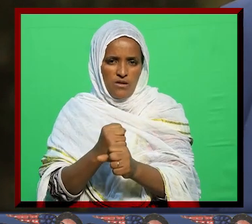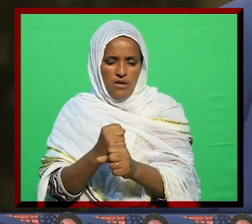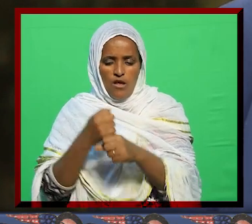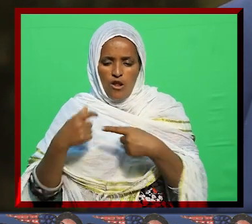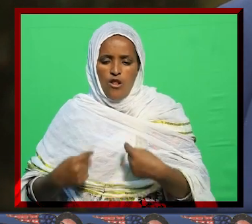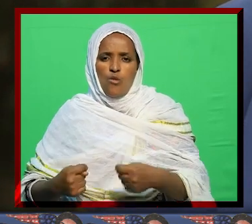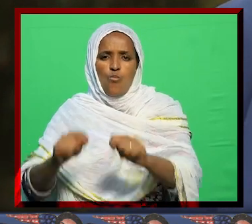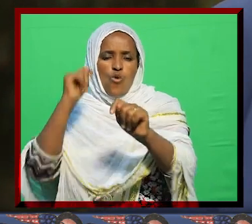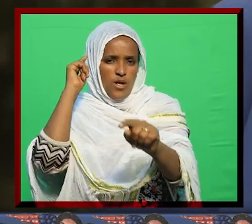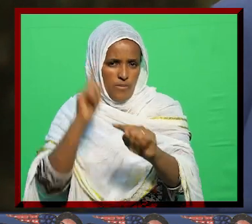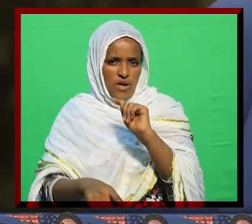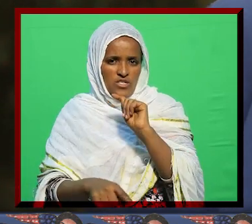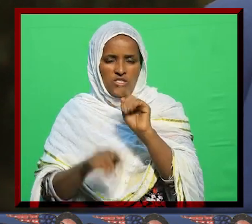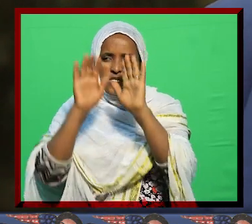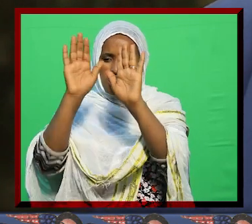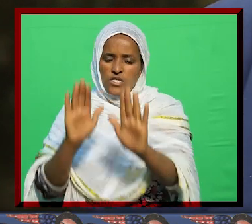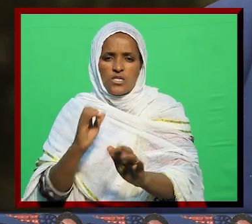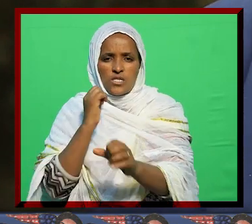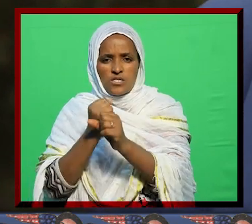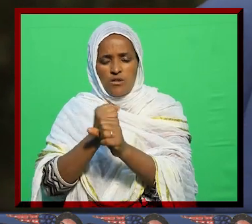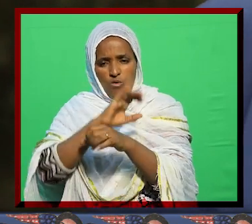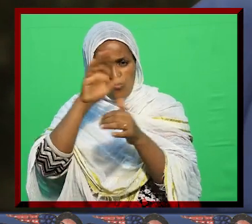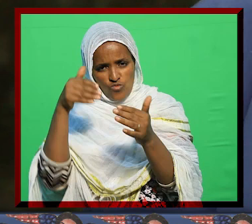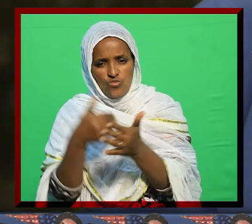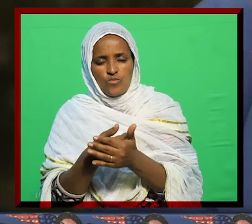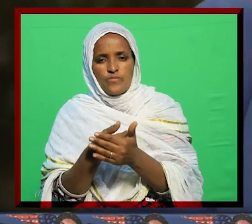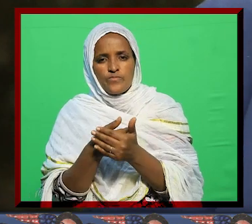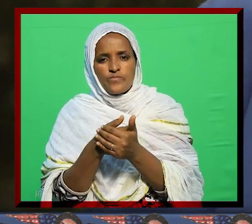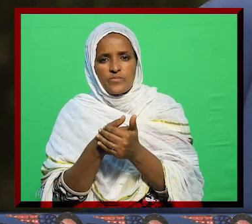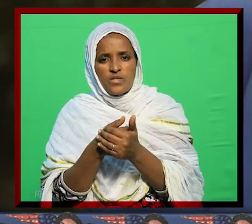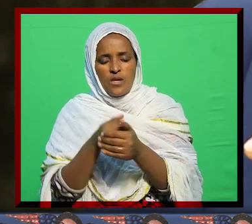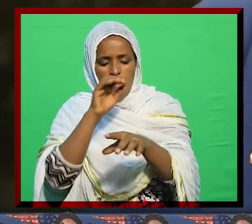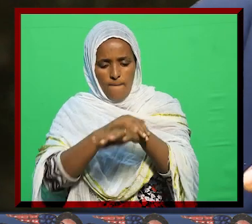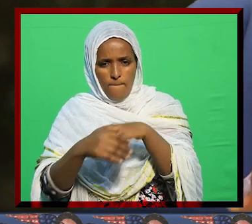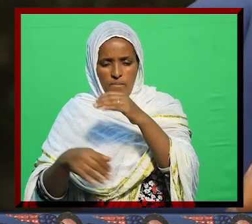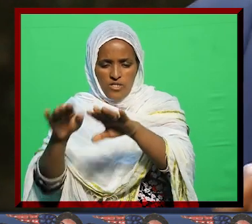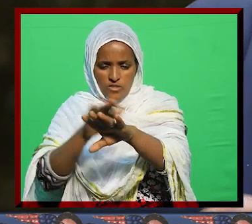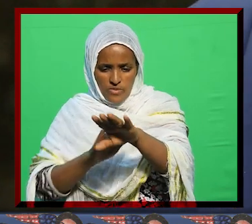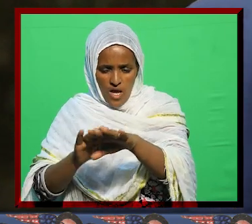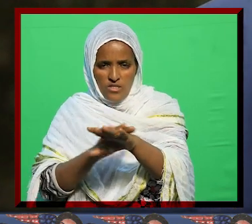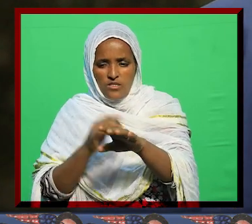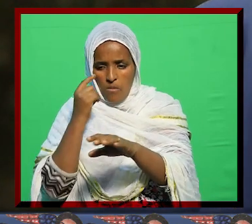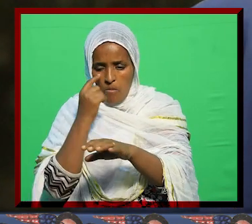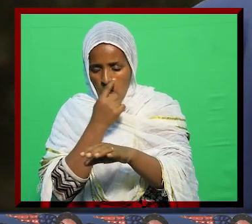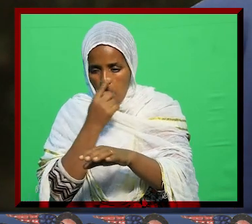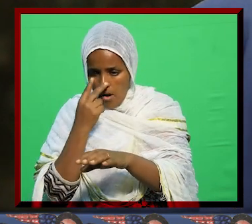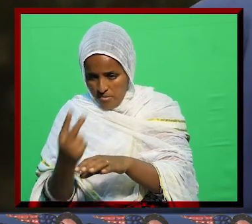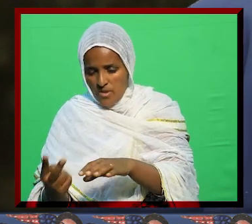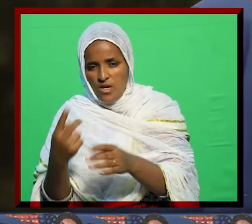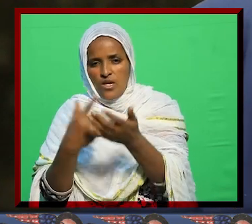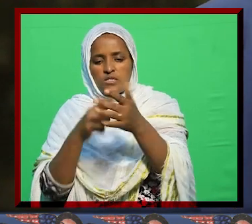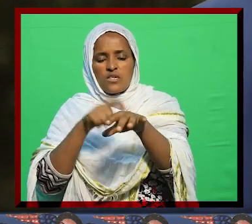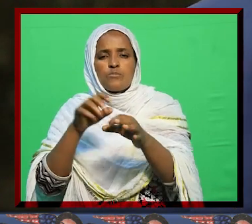መሳሪያ ሊሞከር የማይችል ድንቅ ድንቅ ስራዎቻቸው በእጅ የሚዳሰስ በአይን